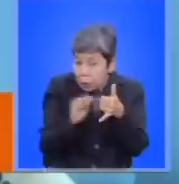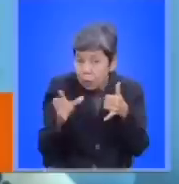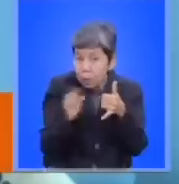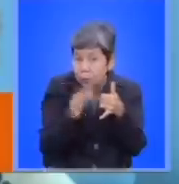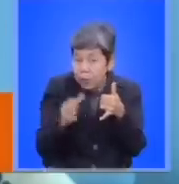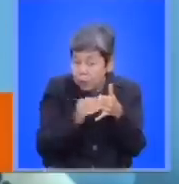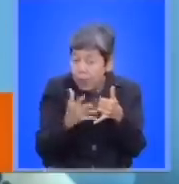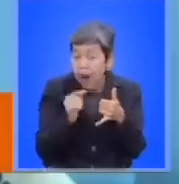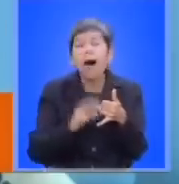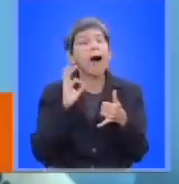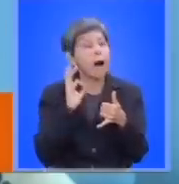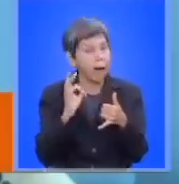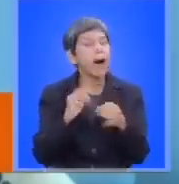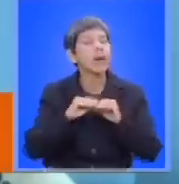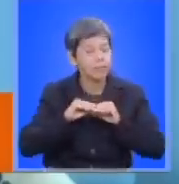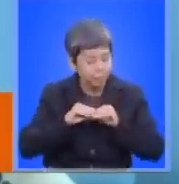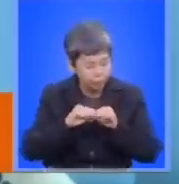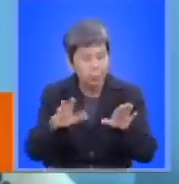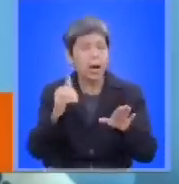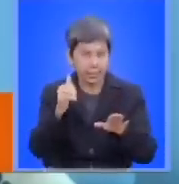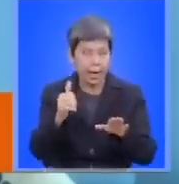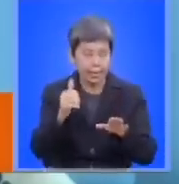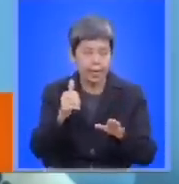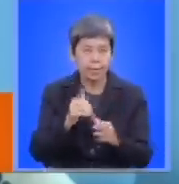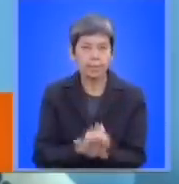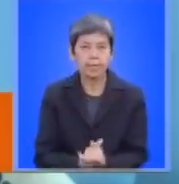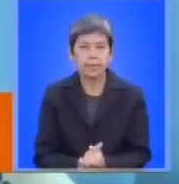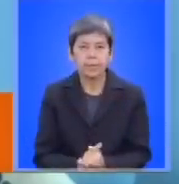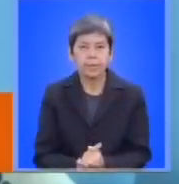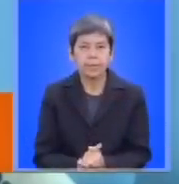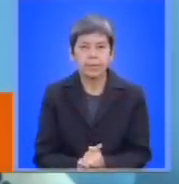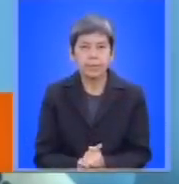ประกาศว่ามีความปลอดภัยในระดับไหนของผู้ป่วยแต่ละคนนะครับ